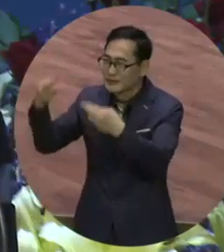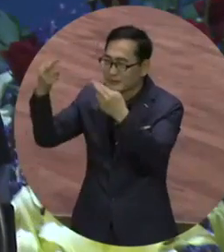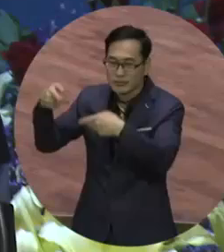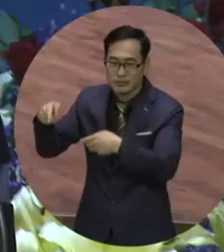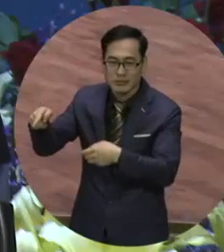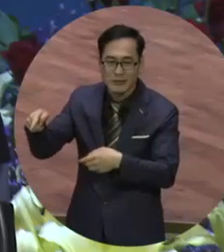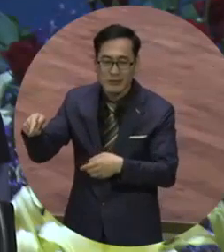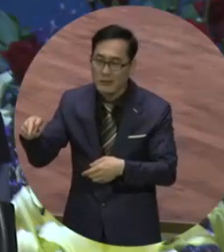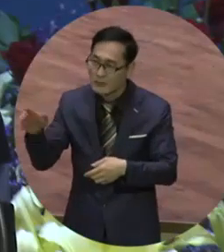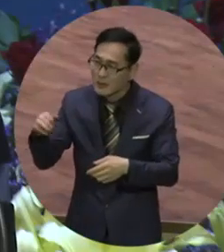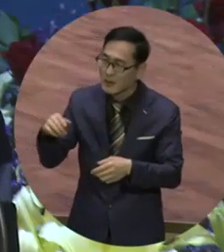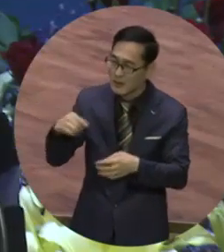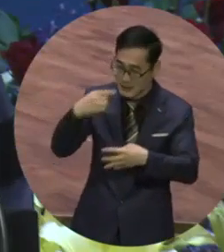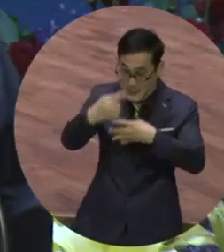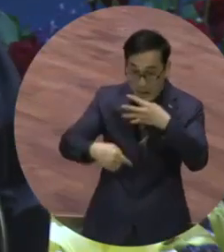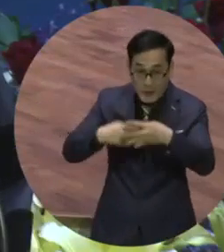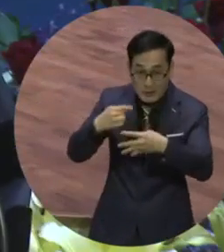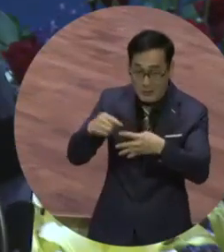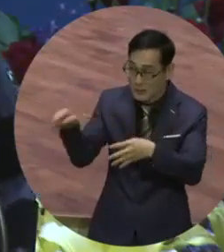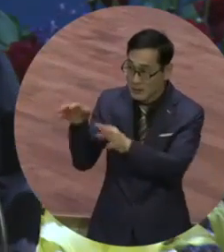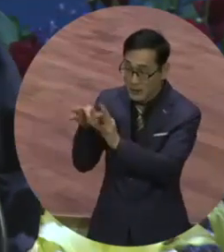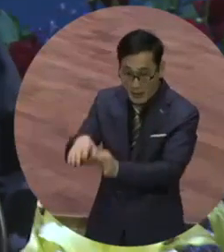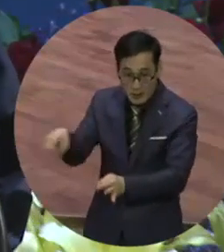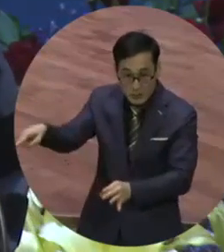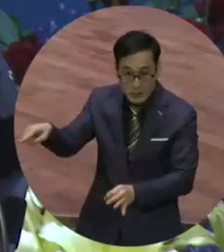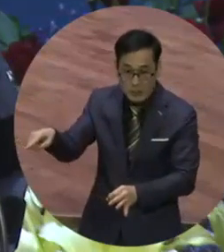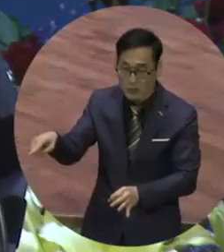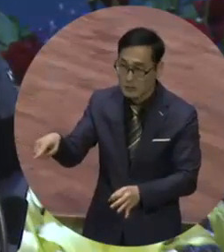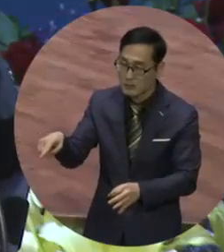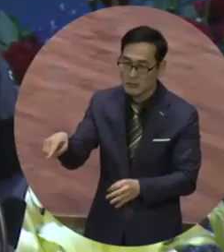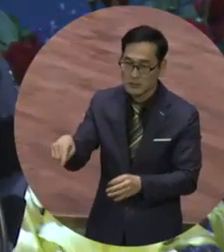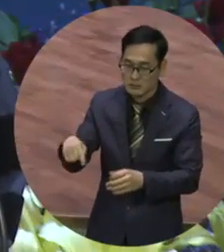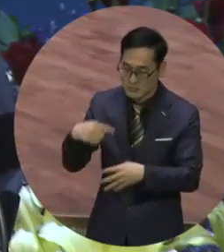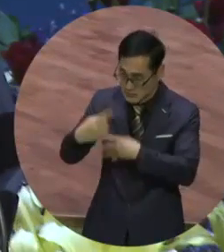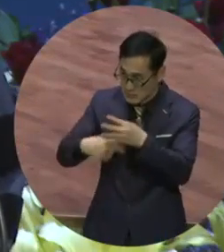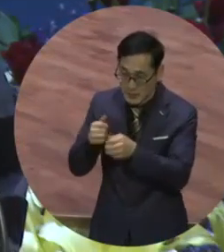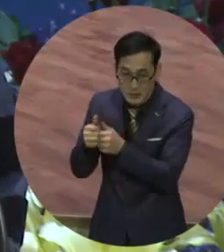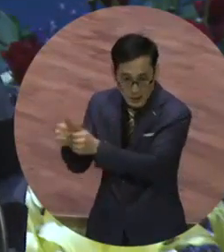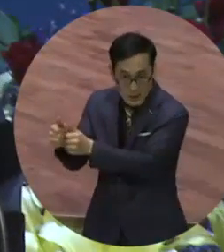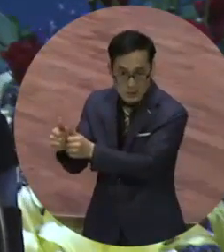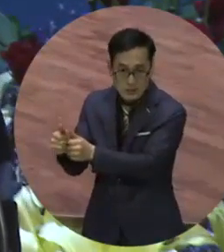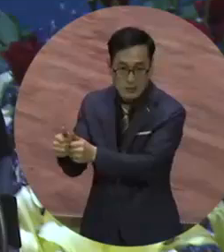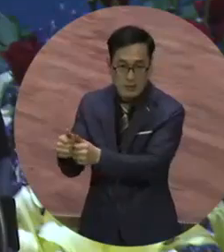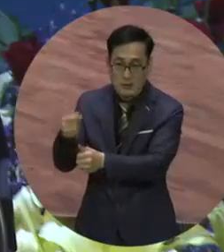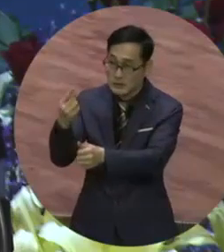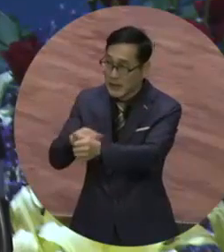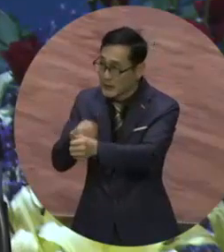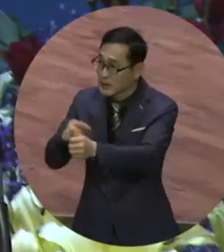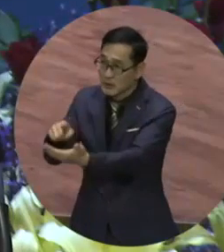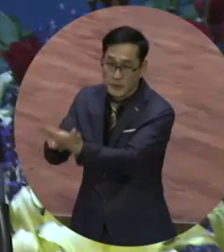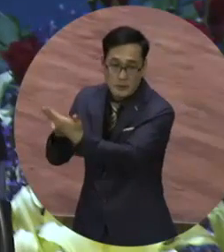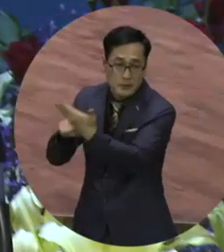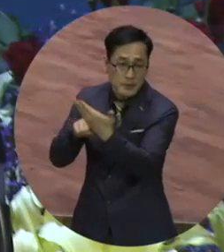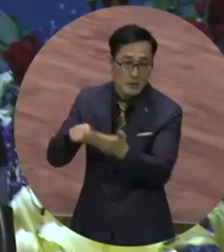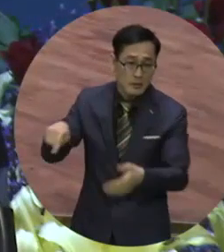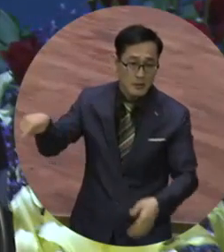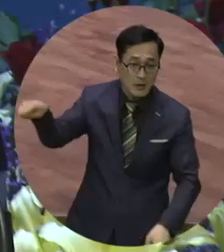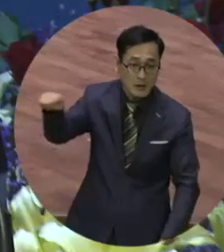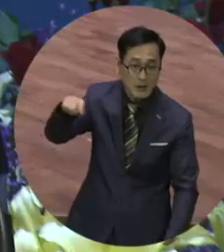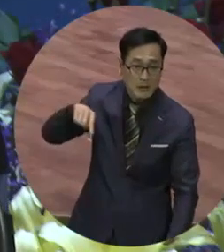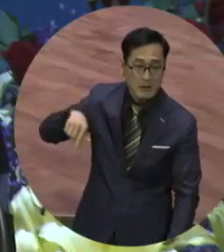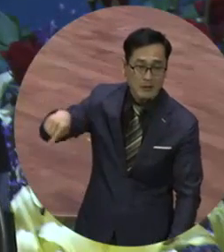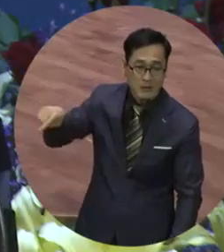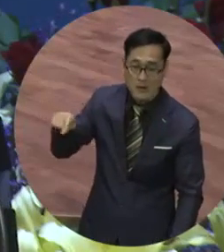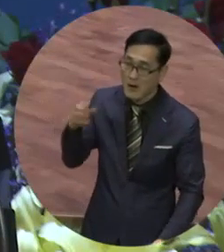결코 우연이 아닙니다. 여러분, 과학적으로도요, 지구와 태양과의 거리는요, 1억 5천만